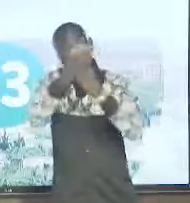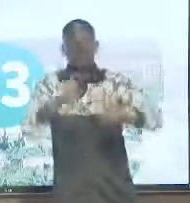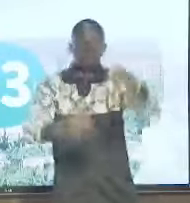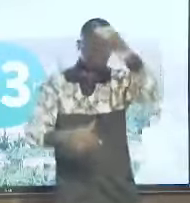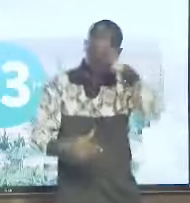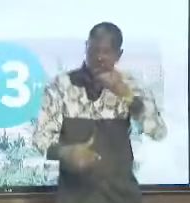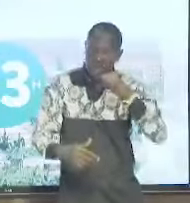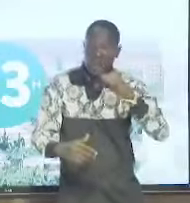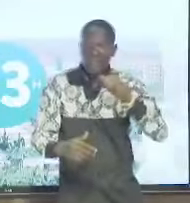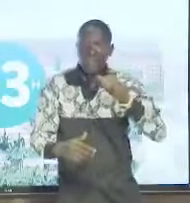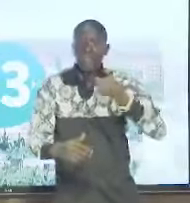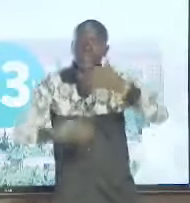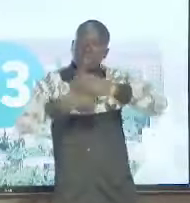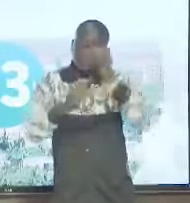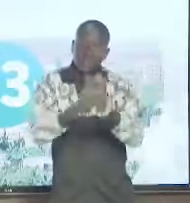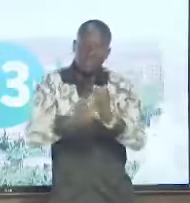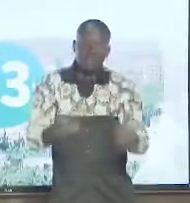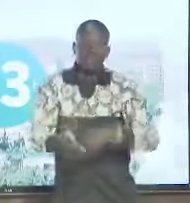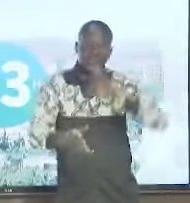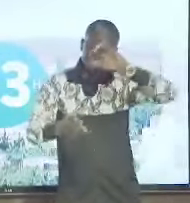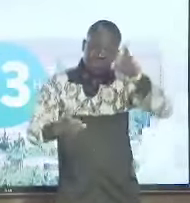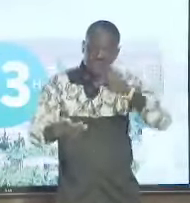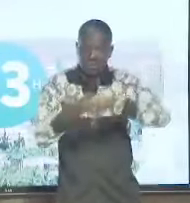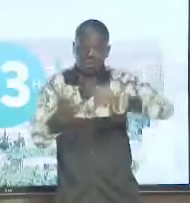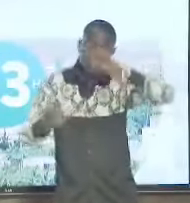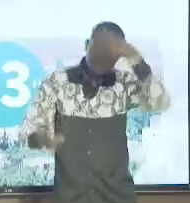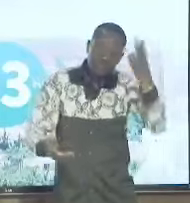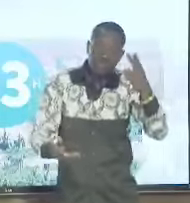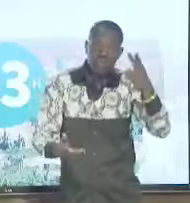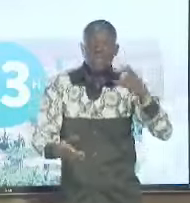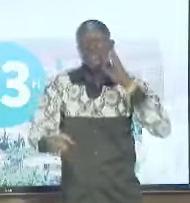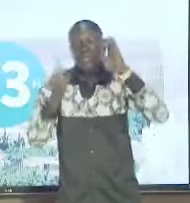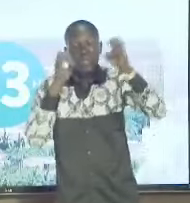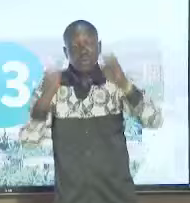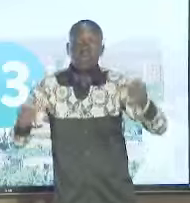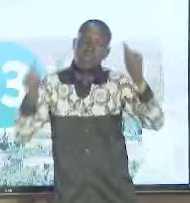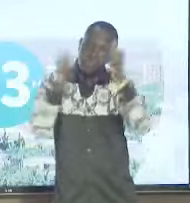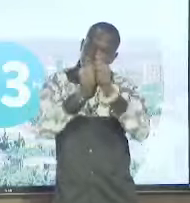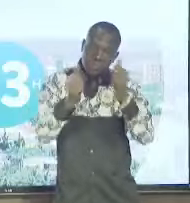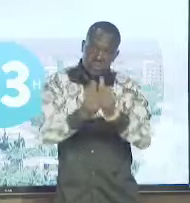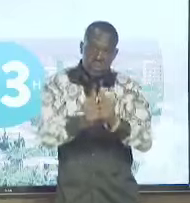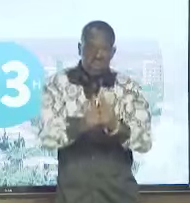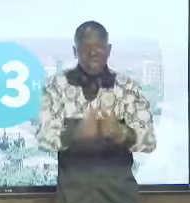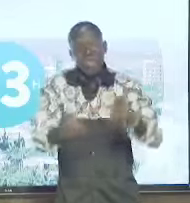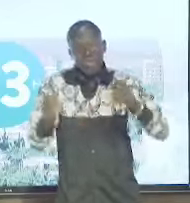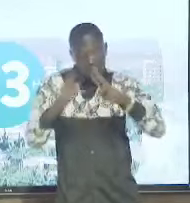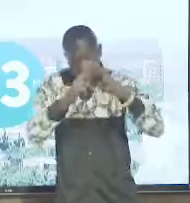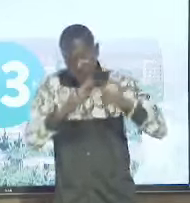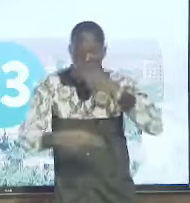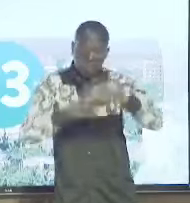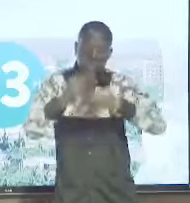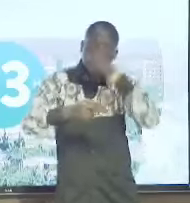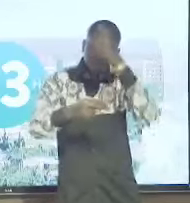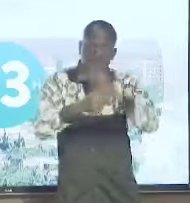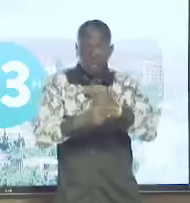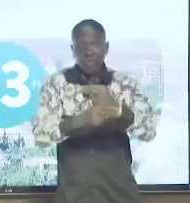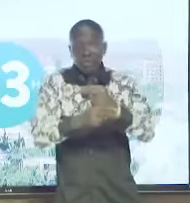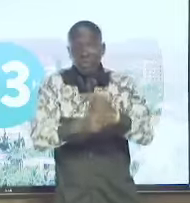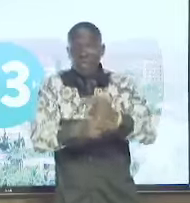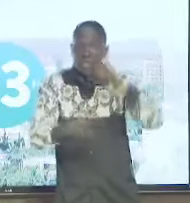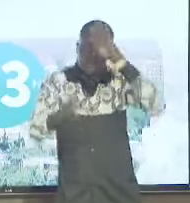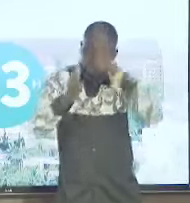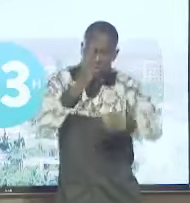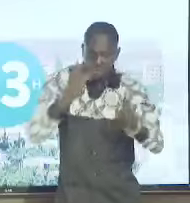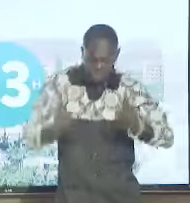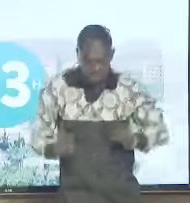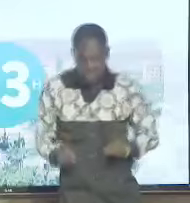alimentaire est créé en 2012. De concert avec l'ANF, Alliance Nationale pour la Fortification et la